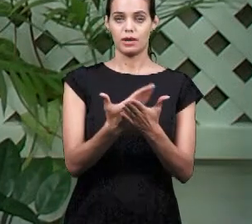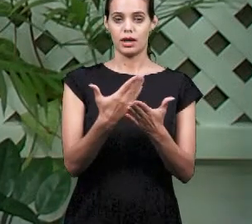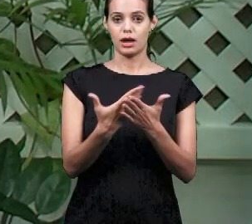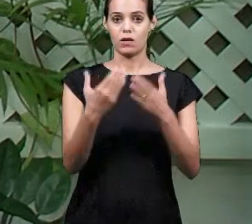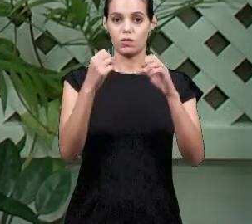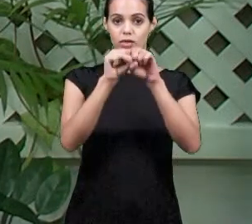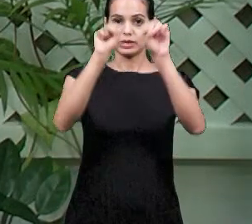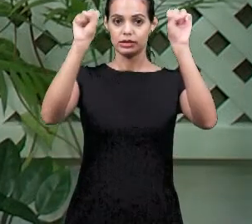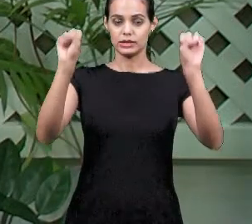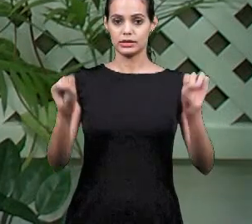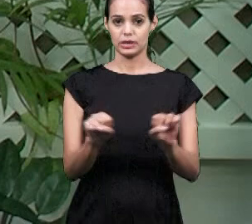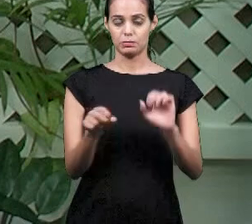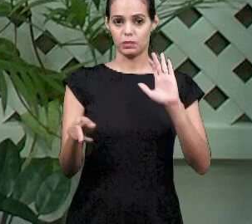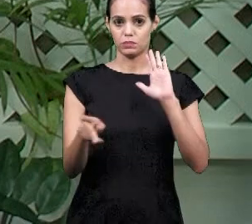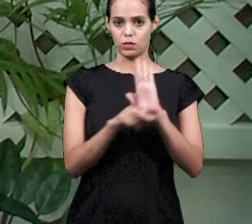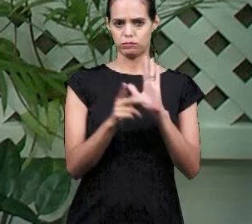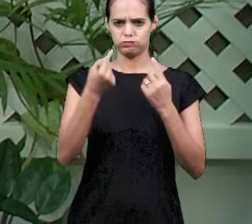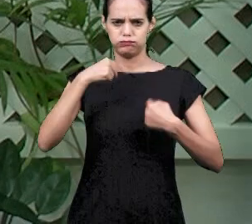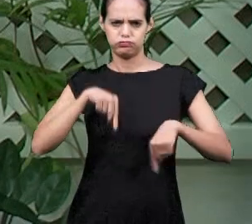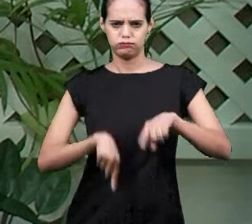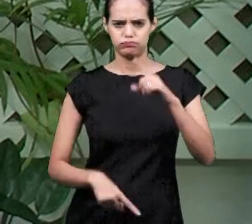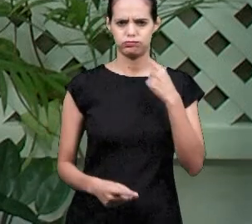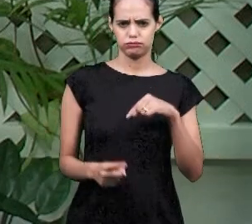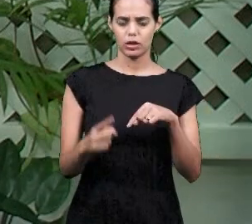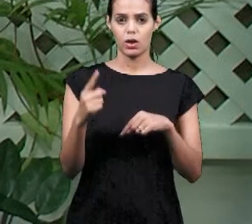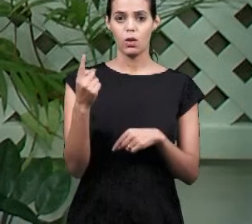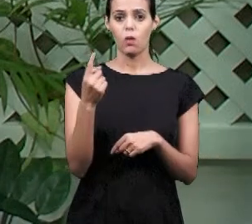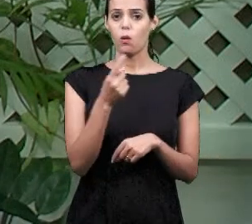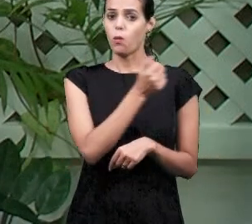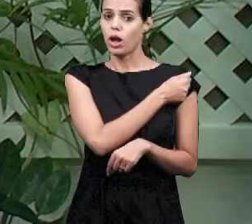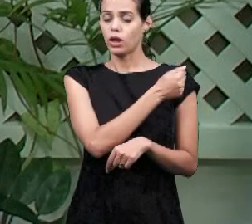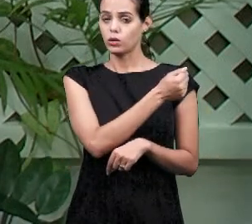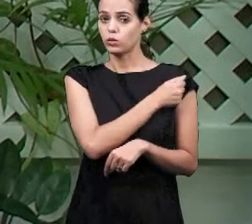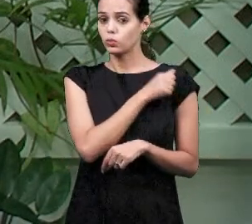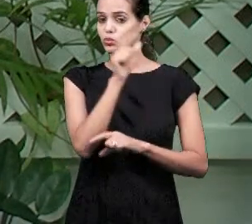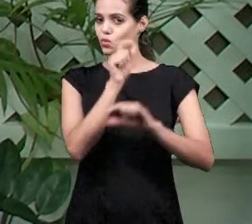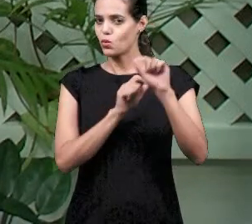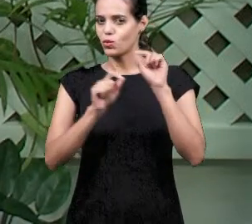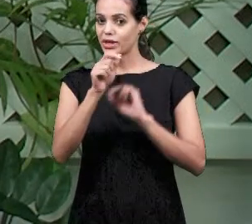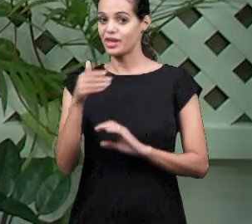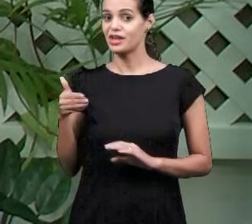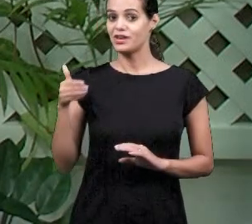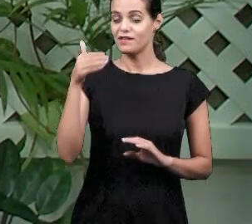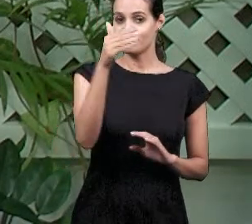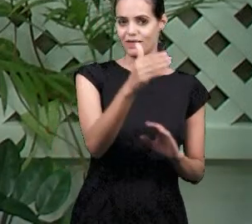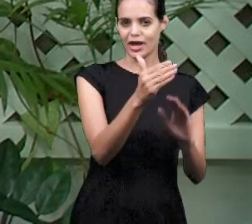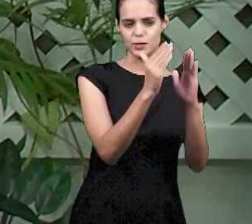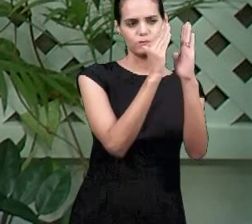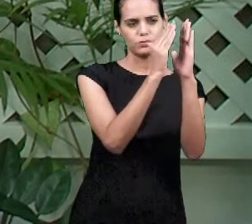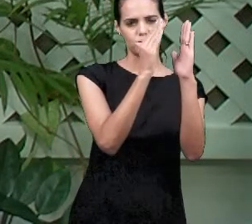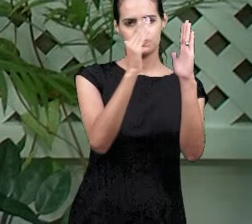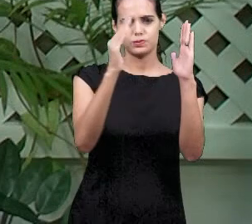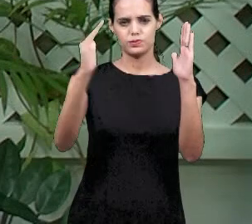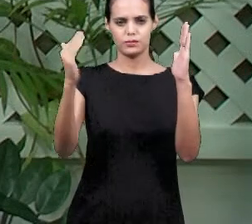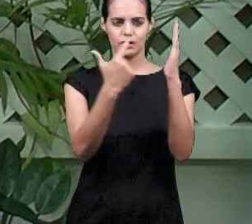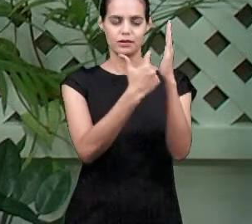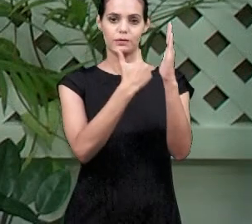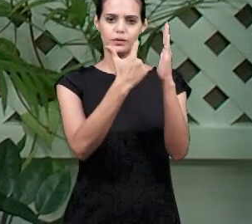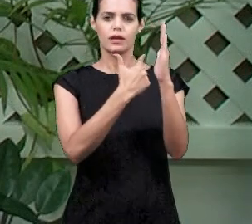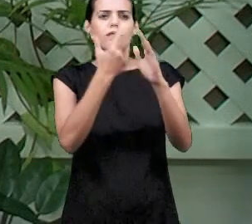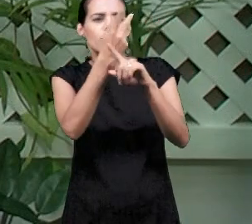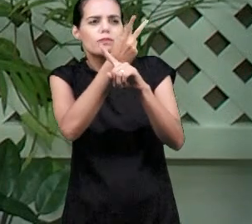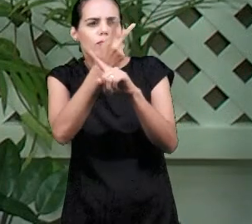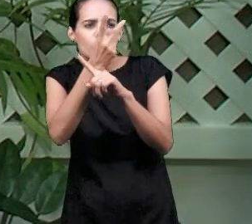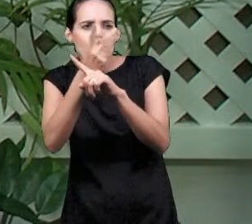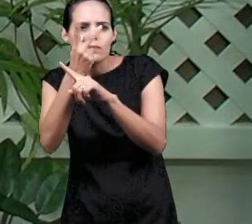vous parler ici d'un sujet que vous n'avez jamais entendu parler. Donc, dans mon spécialité, on va parler aujourd'hui